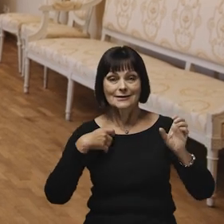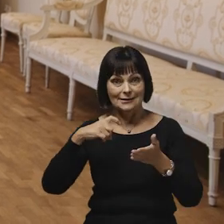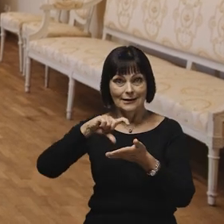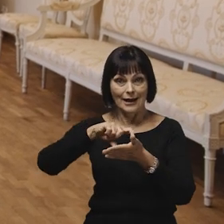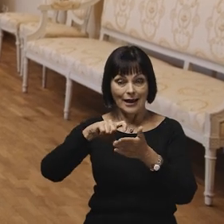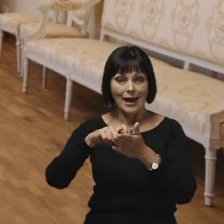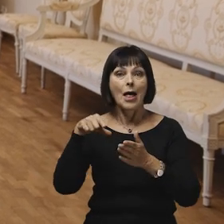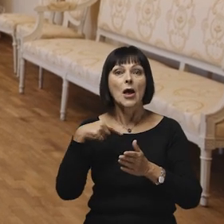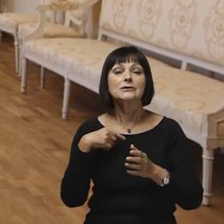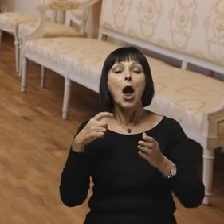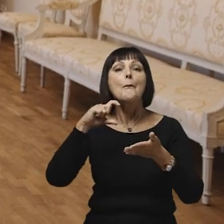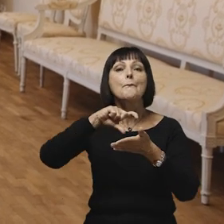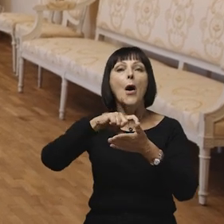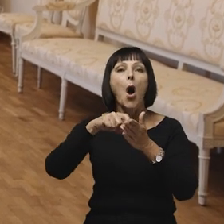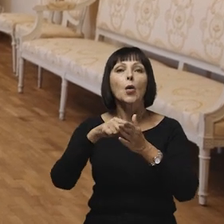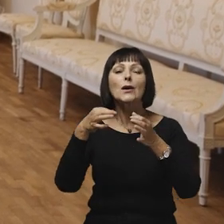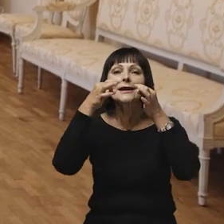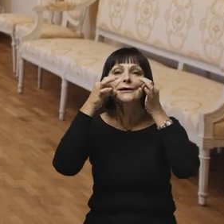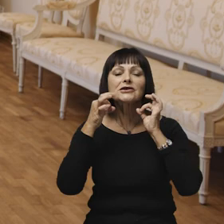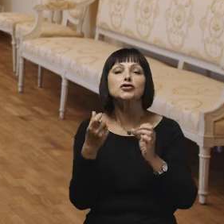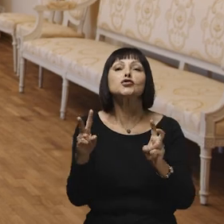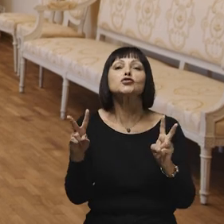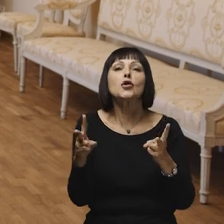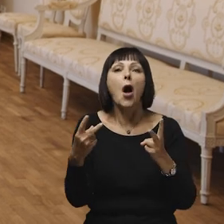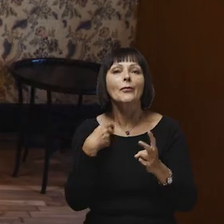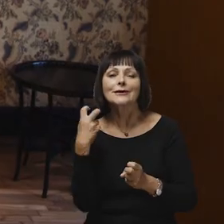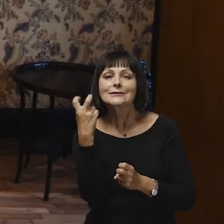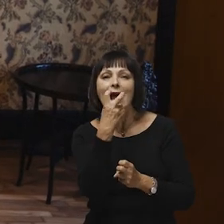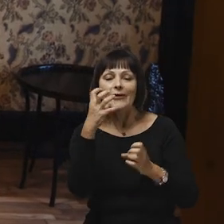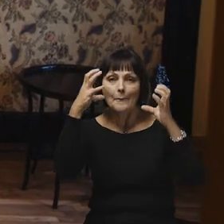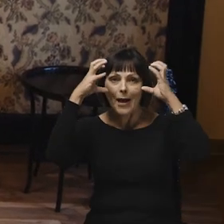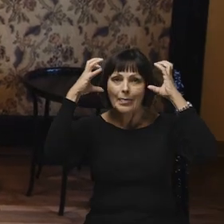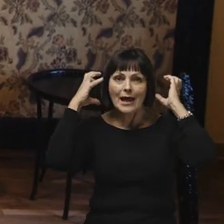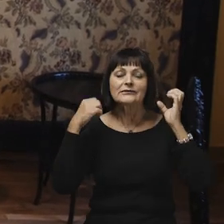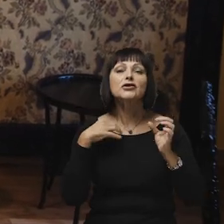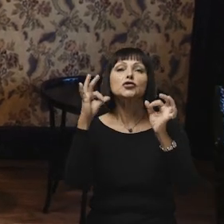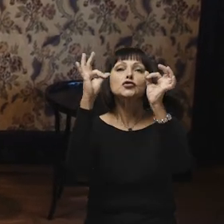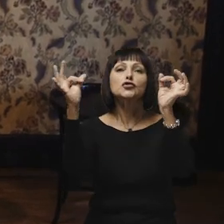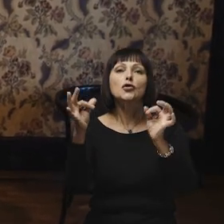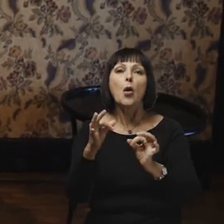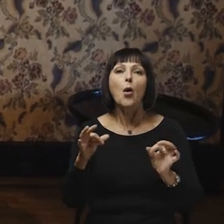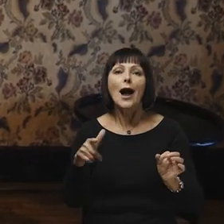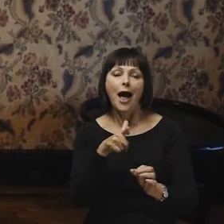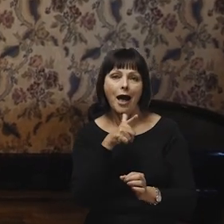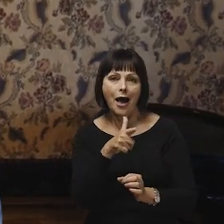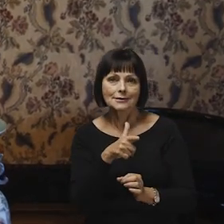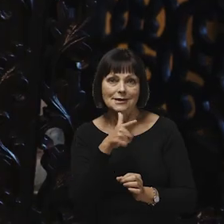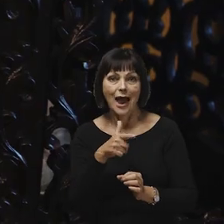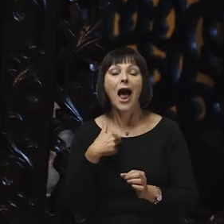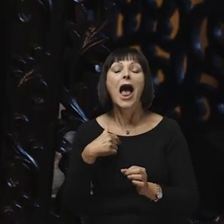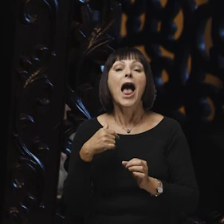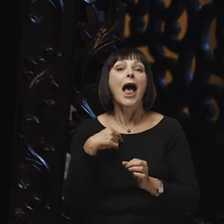dworze, tak zwanego pokoju chińskiego, nawiązuje do zainteresowań Paderewskiego sztuką Dalekiego Wschodu.